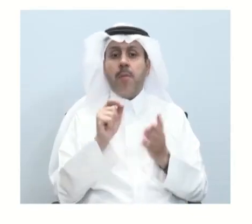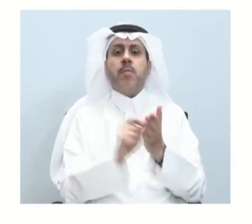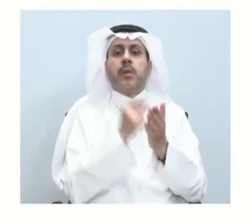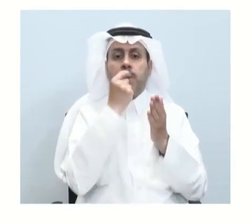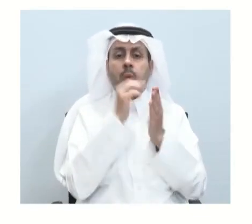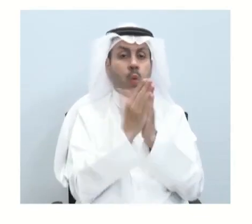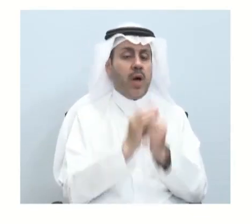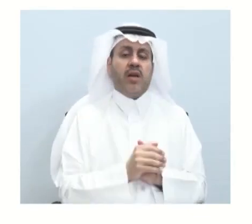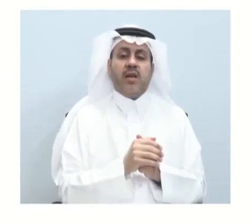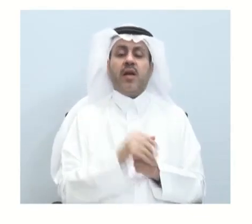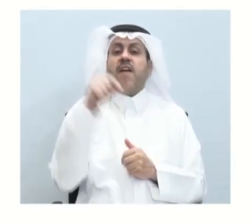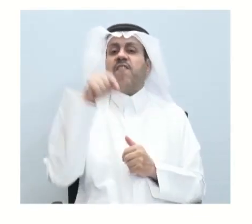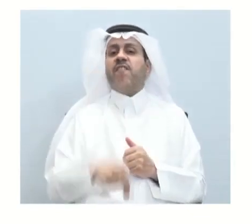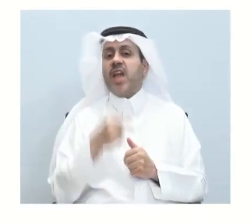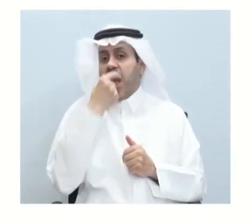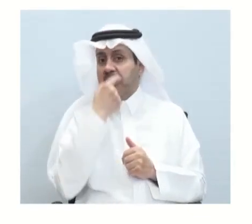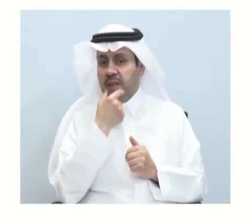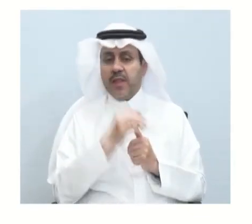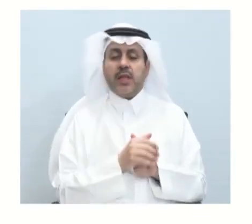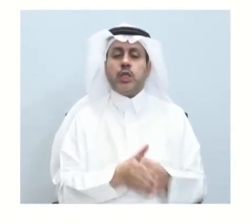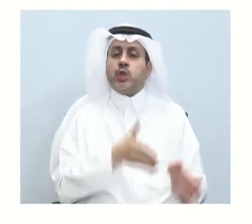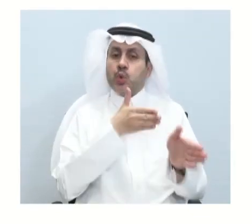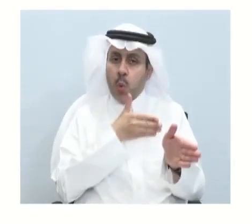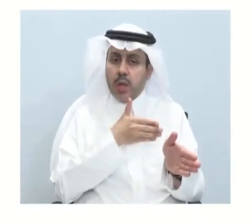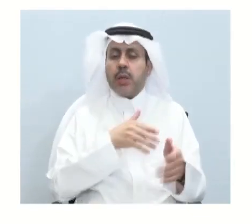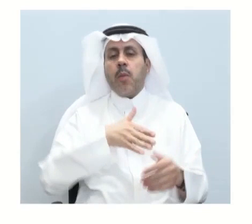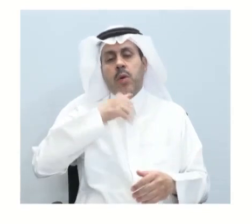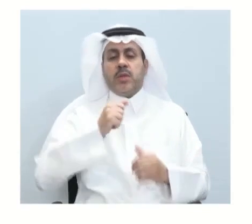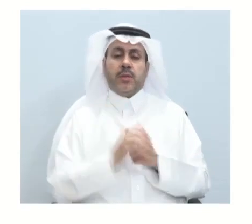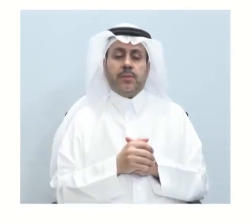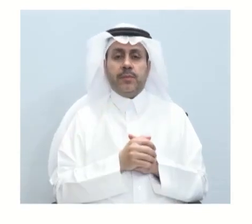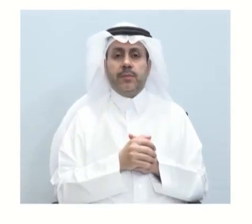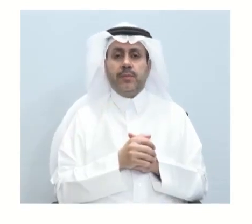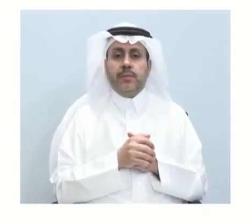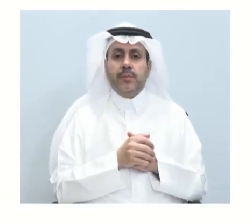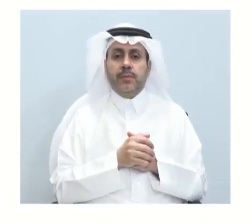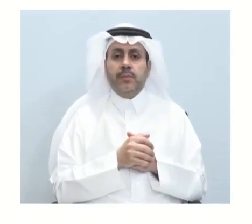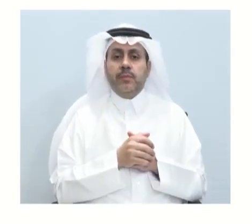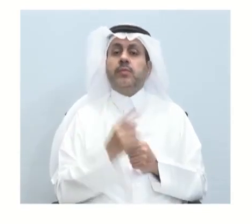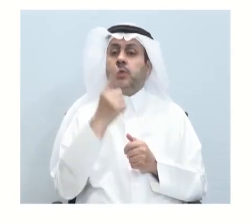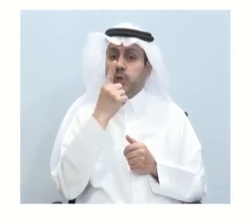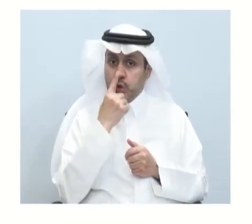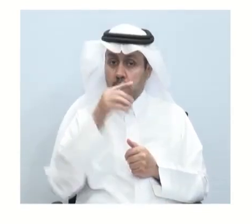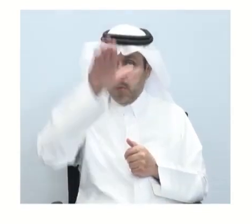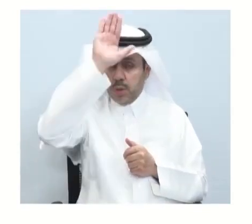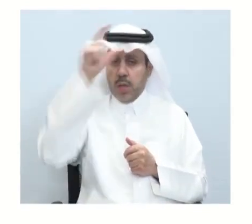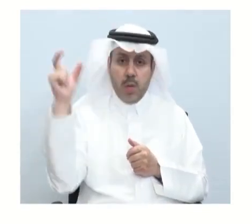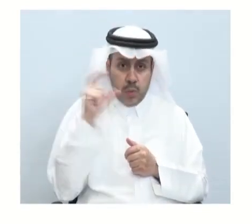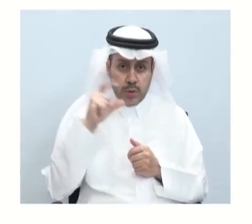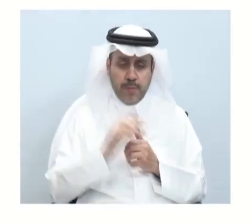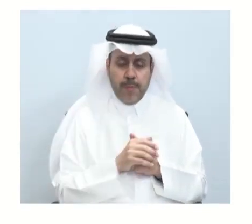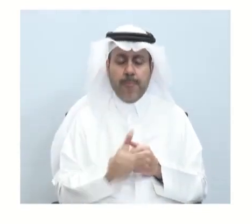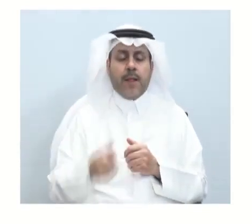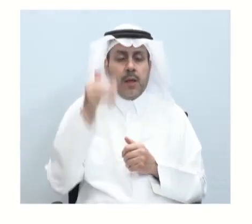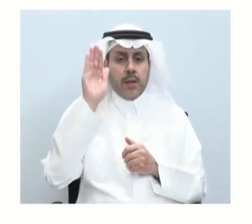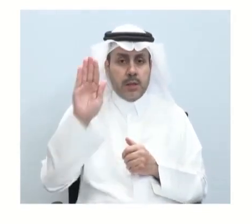كتابه وايضا اوجب في سنه نبيه صلى الله عليه وسلم مبايعه ولي الامر المسلم الذي استقر